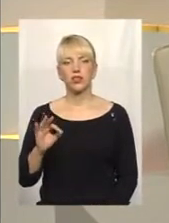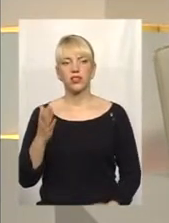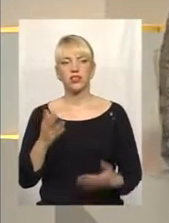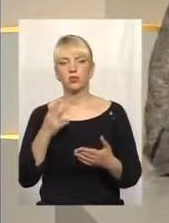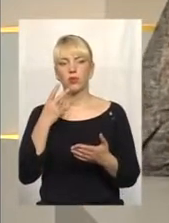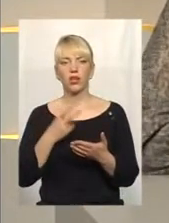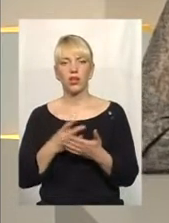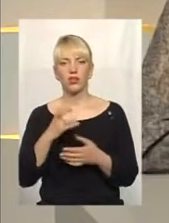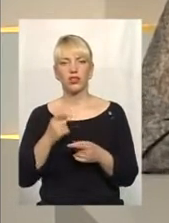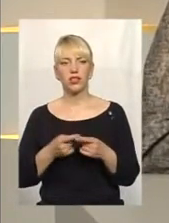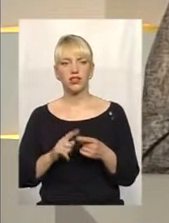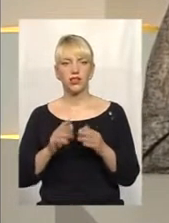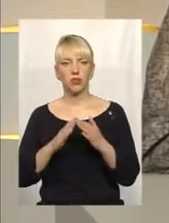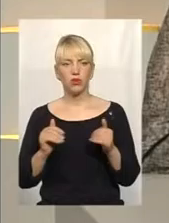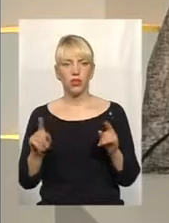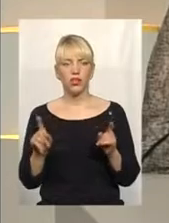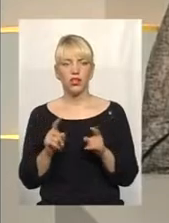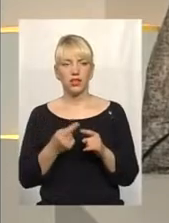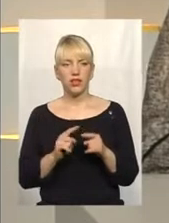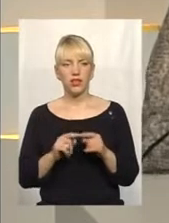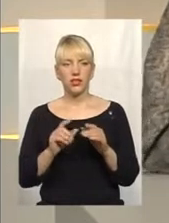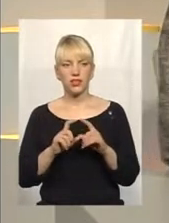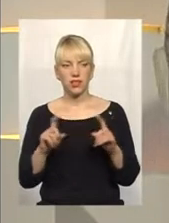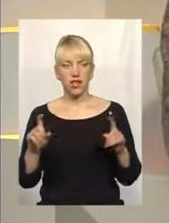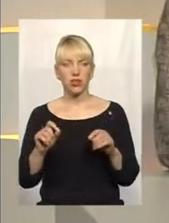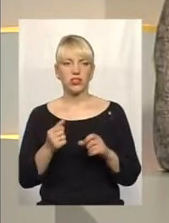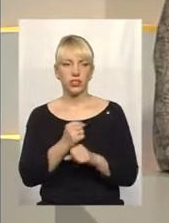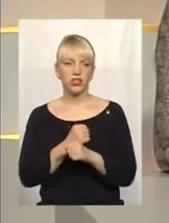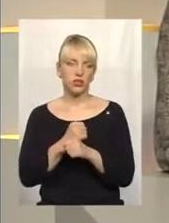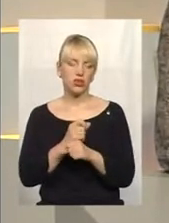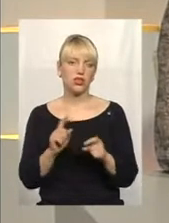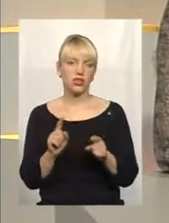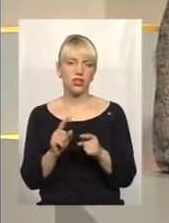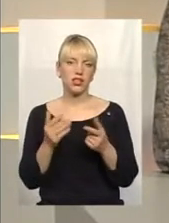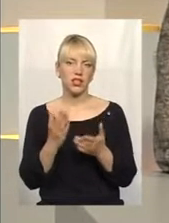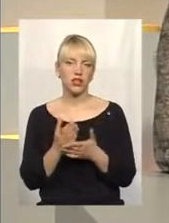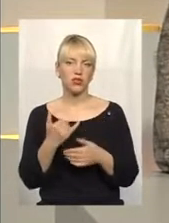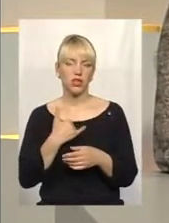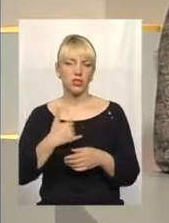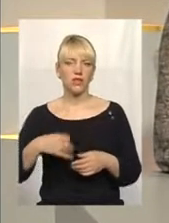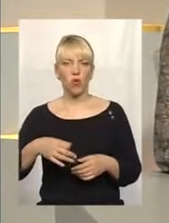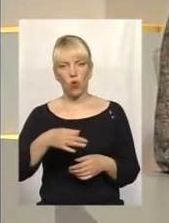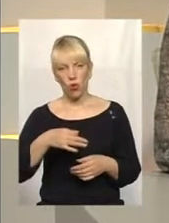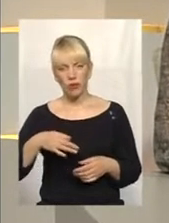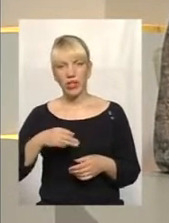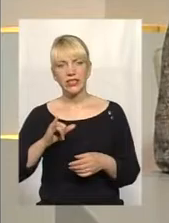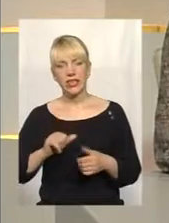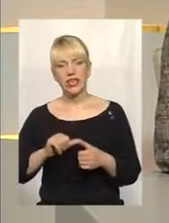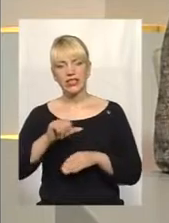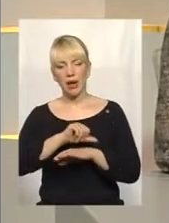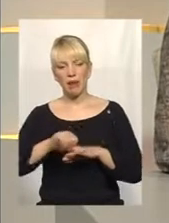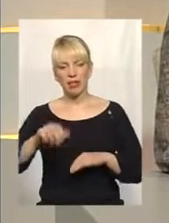на ті табори, ті заклади, санаторні заклади, які є в нашій області і за